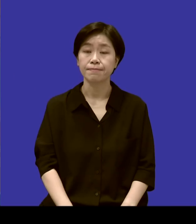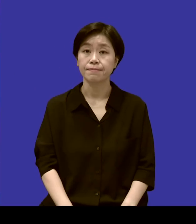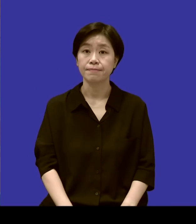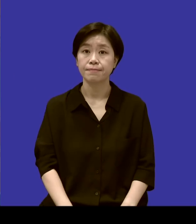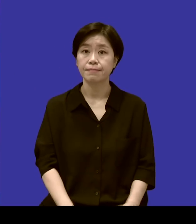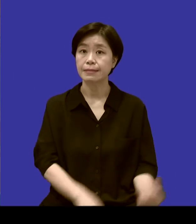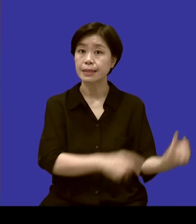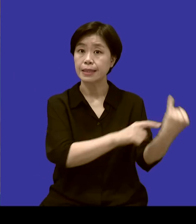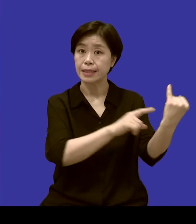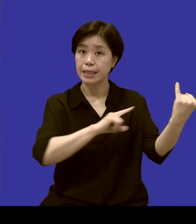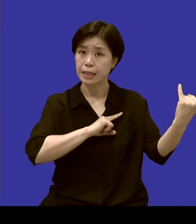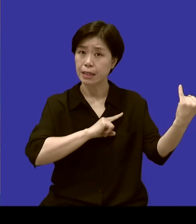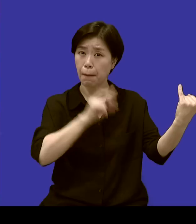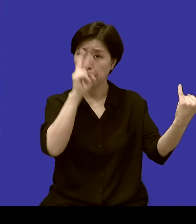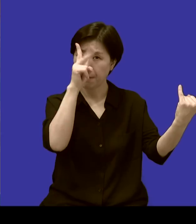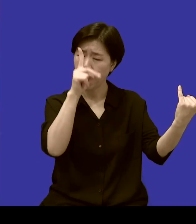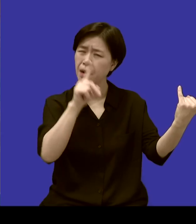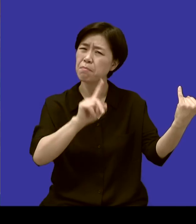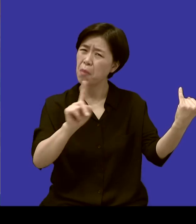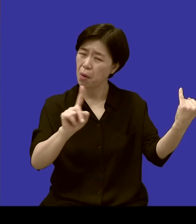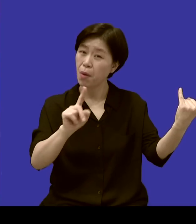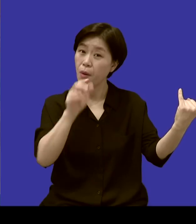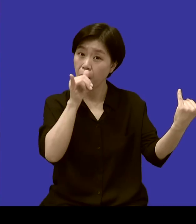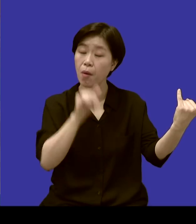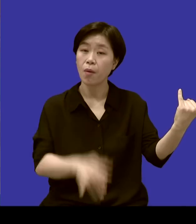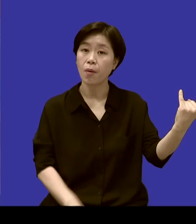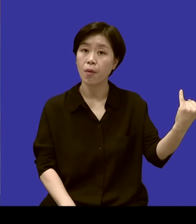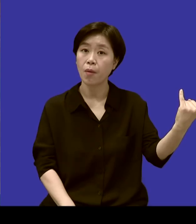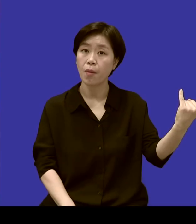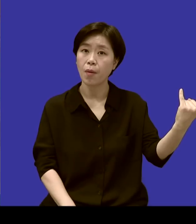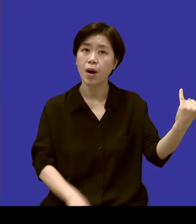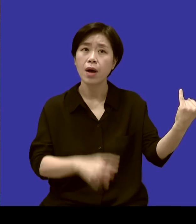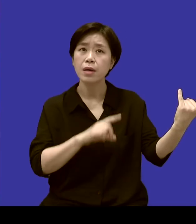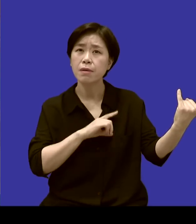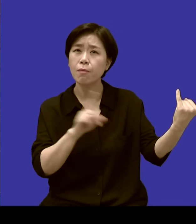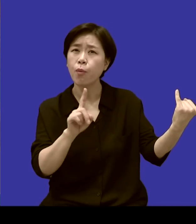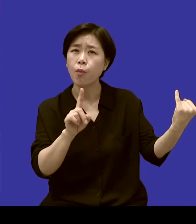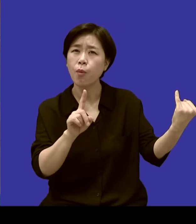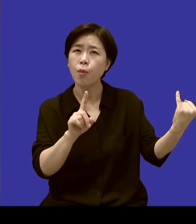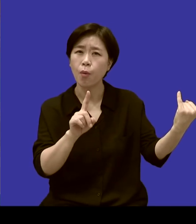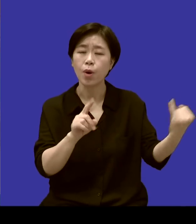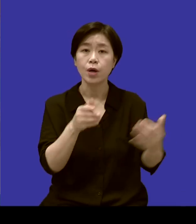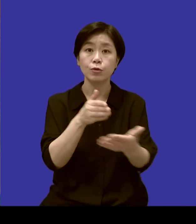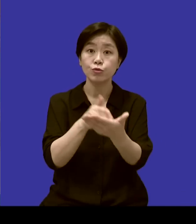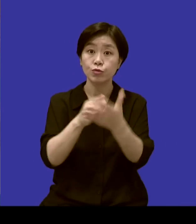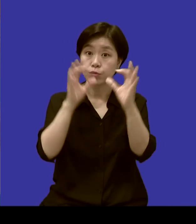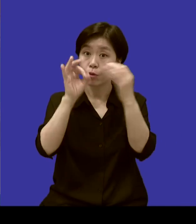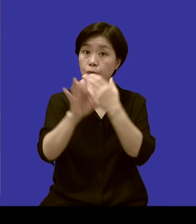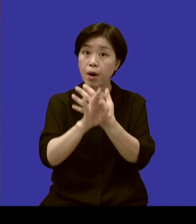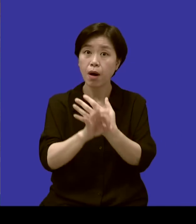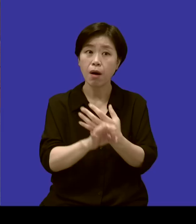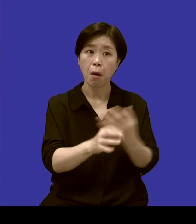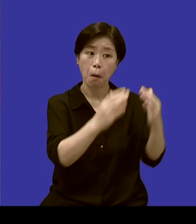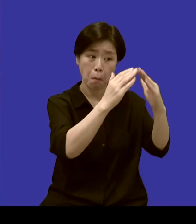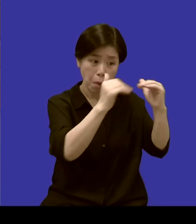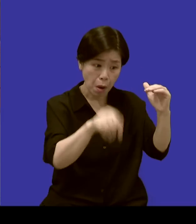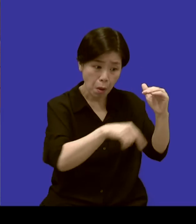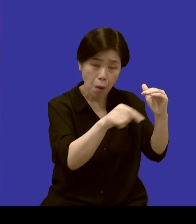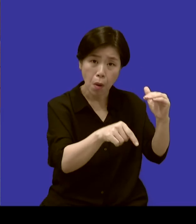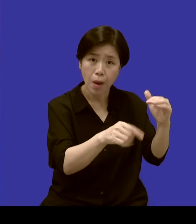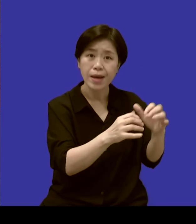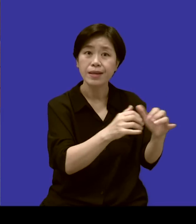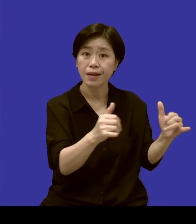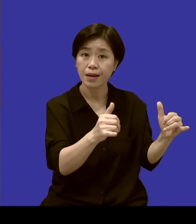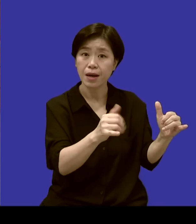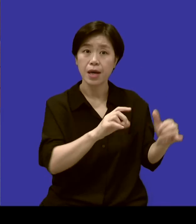샵 매니저 언니 이름이 박뭐뭐 언니였는데 찾을 수가 없어서 그러니까 뉴스에 누구는 어느 병원에 있고 그걸 다 이렇게